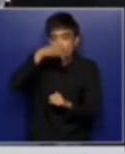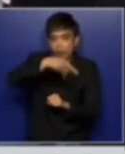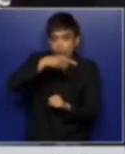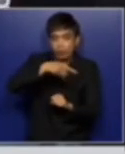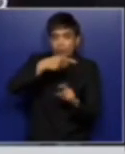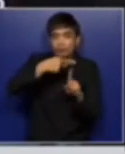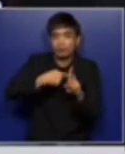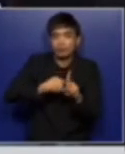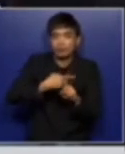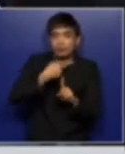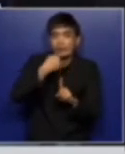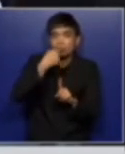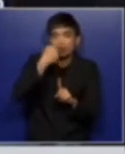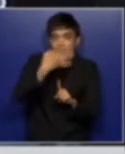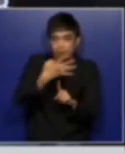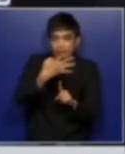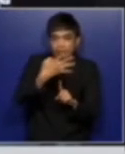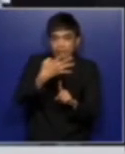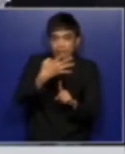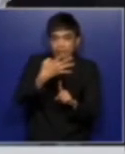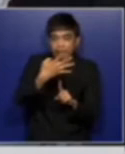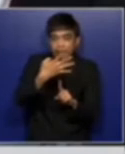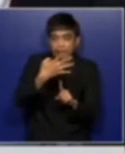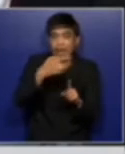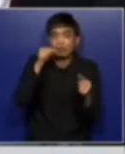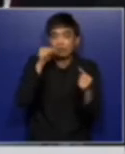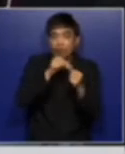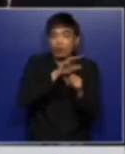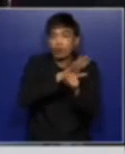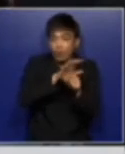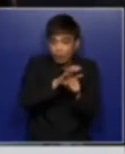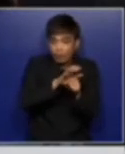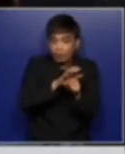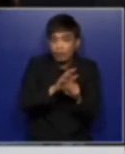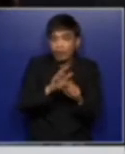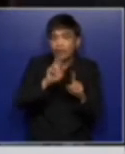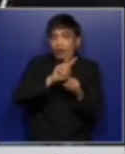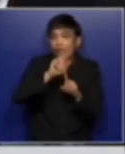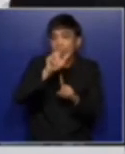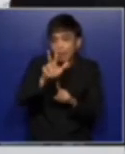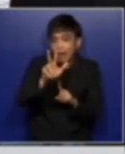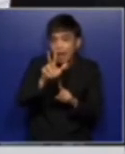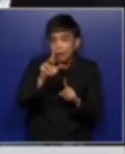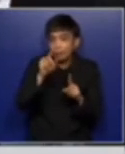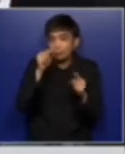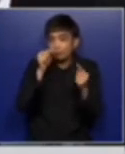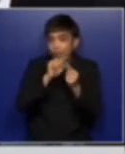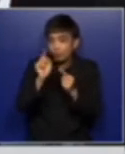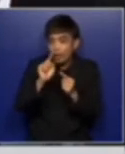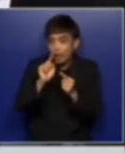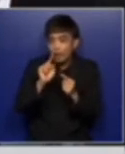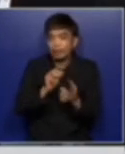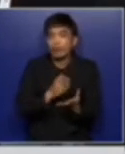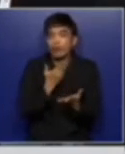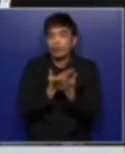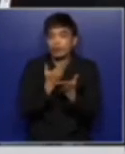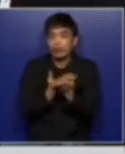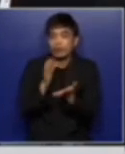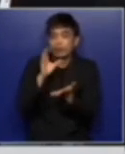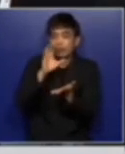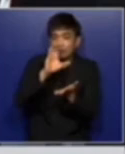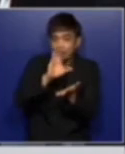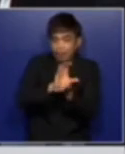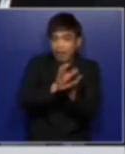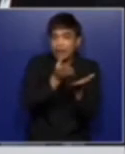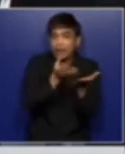ครับไอ้เรื่องโควิดเนี่ยนะครับในข้อ3เนี่ยบอกว่ารายการและงบประมาณที่หน่วยงานรับงบประม